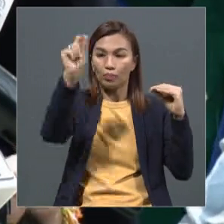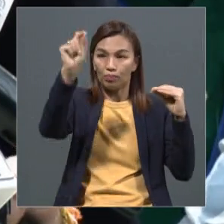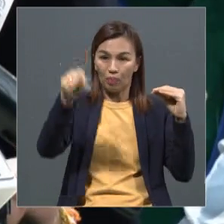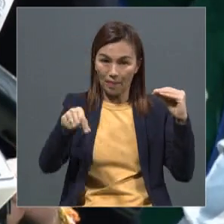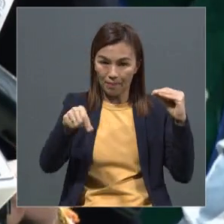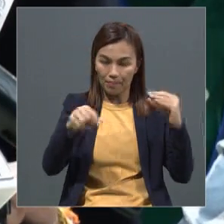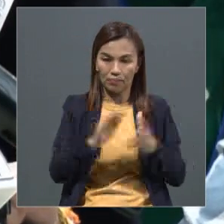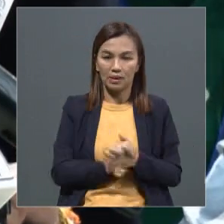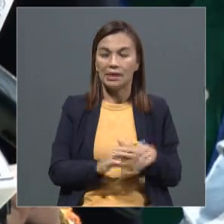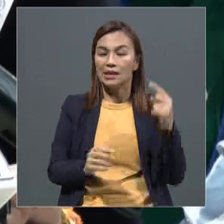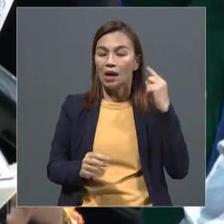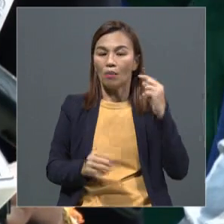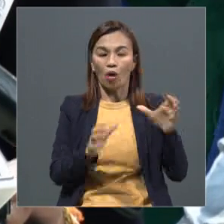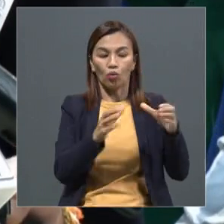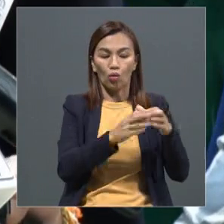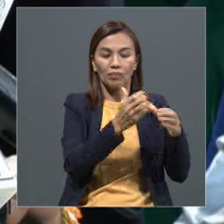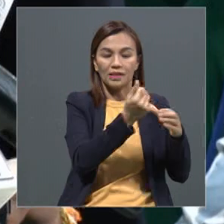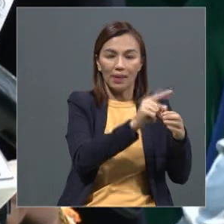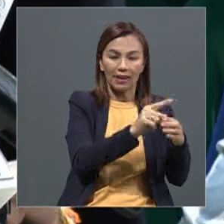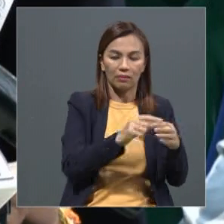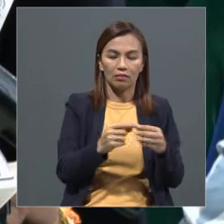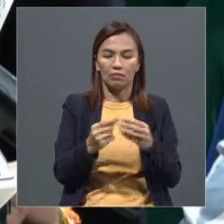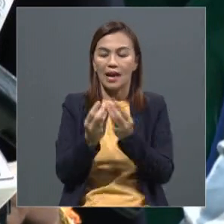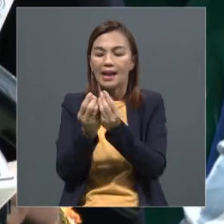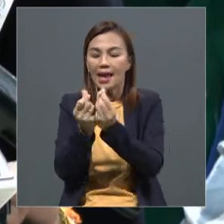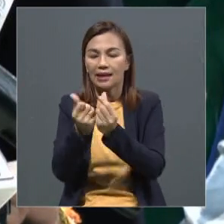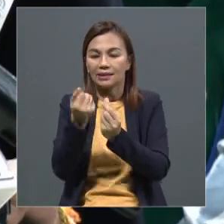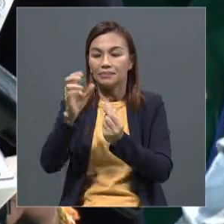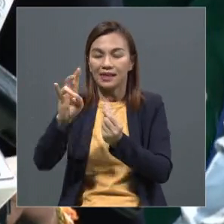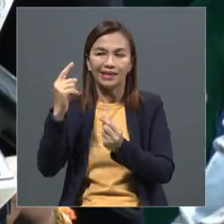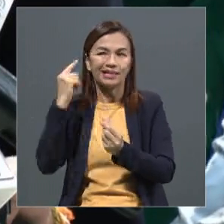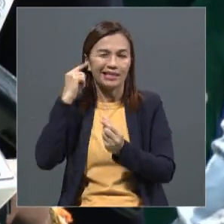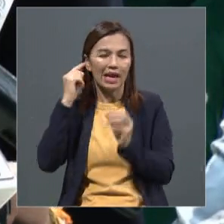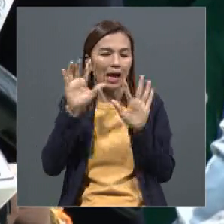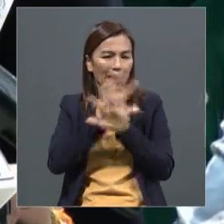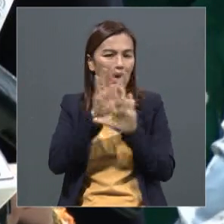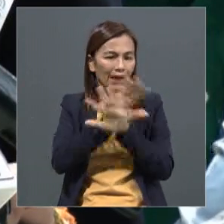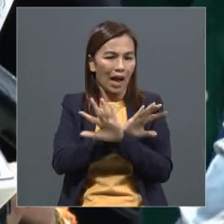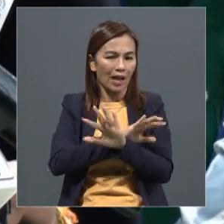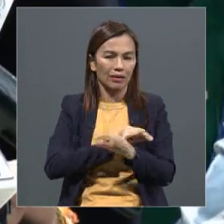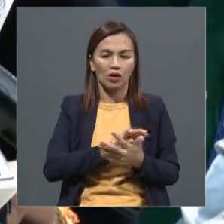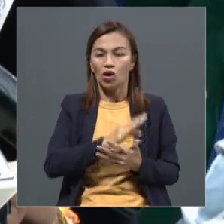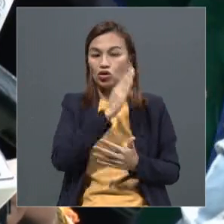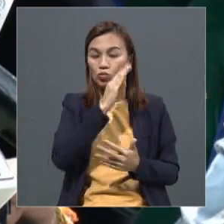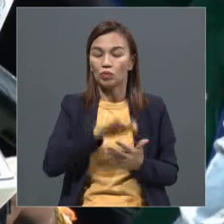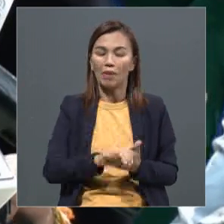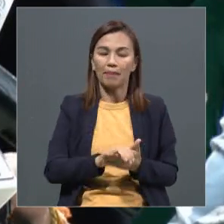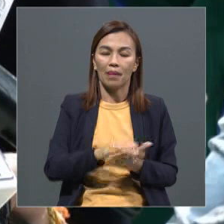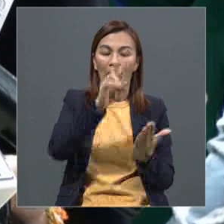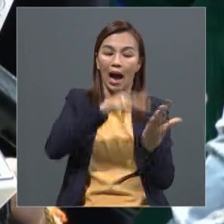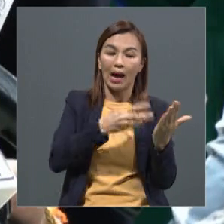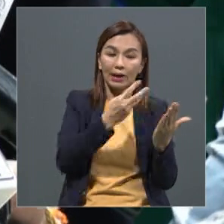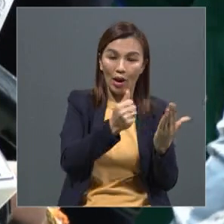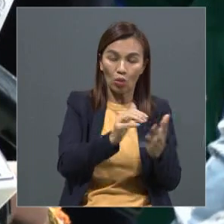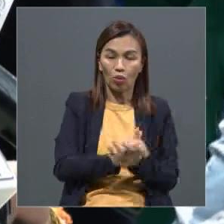เลข 17เ่ะมันมันใกล้เคียงกันมากก็อาจจะทำให้เหมือนกับเ่อถ้ามันอ่านเร็วๆถ้าด้วยวันนั้นอาจจะมี